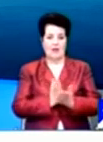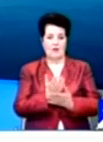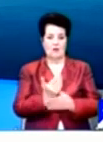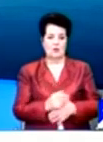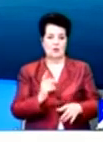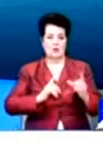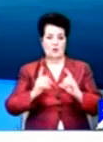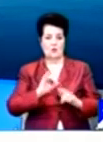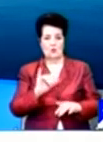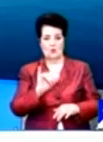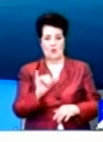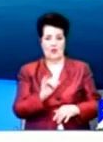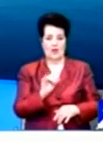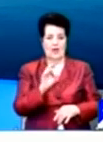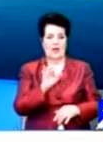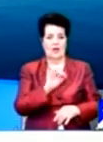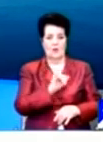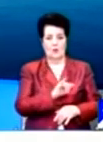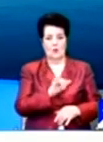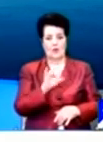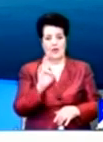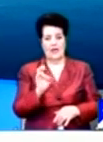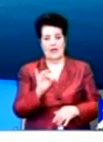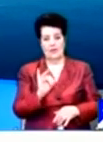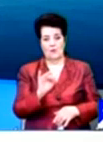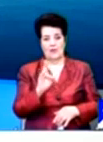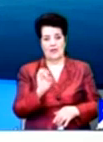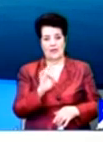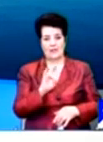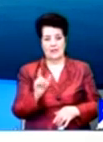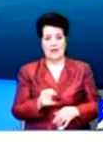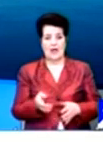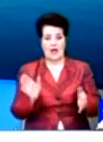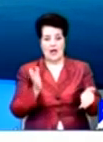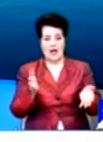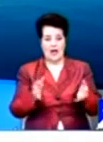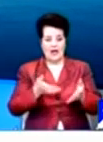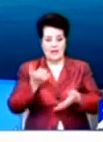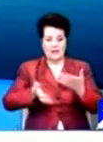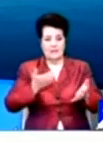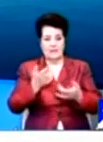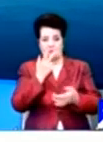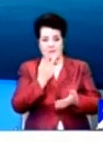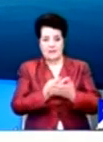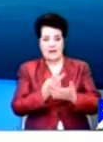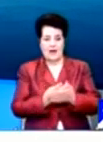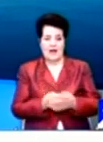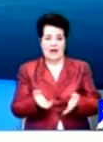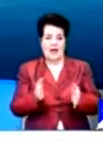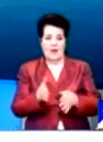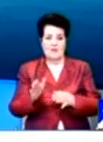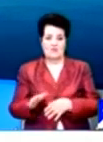Istorie a Universității Ion Creangă sapă în jurul fortăreței în căutarea rămășițelor unui fost șanț de apărare